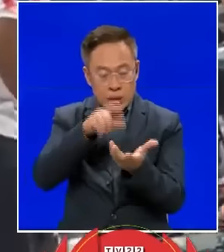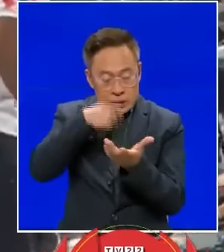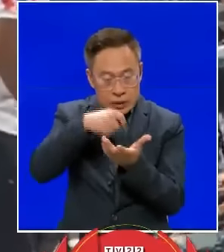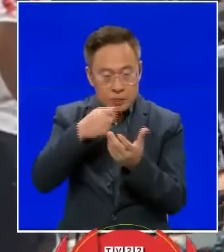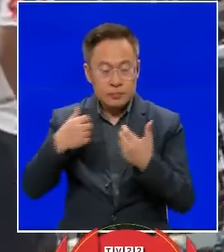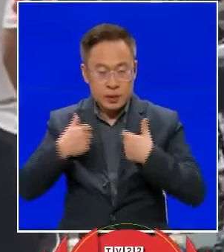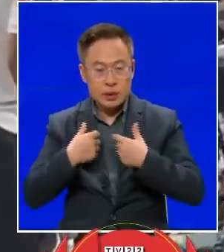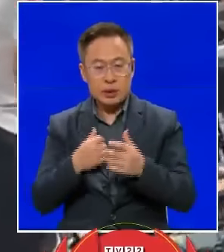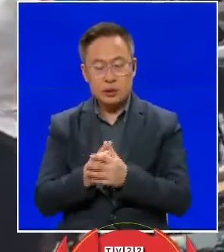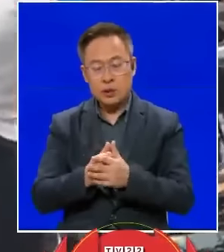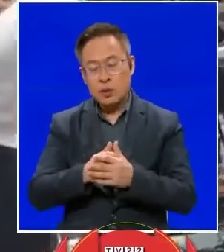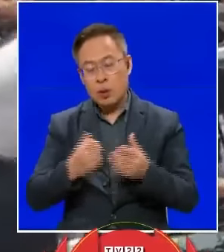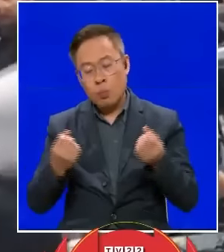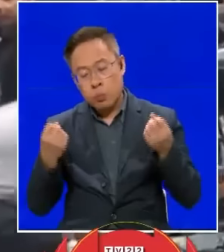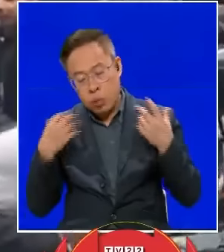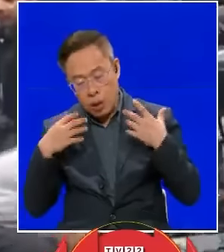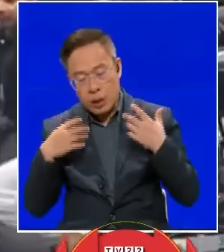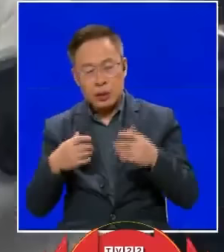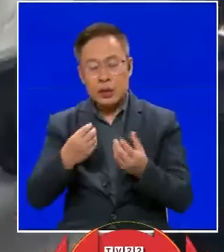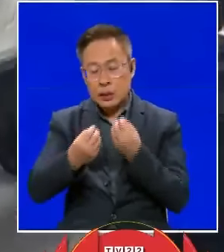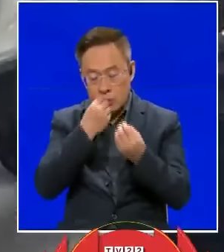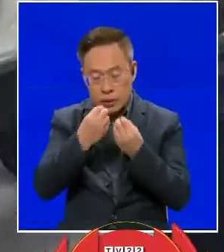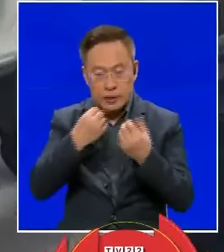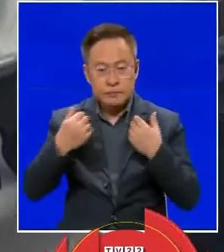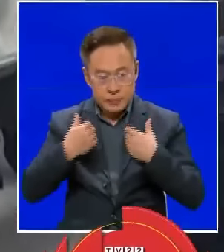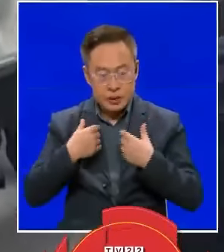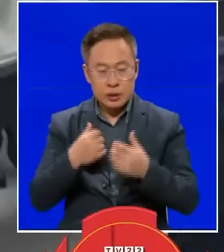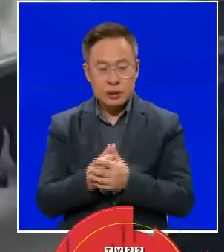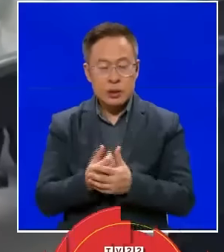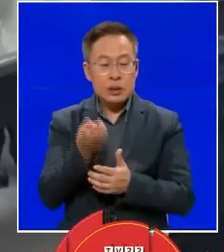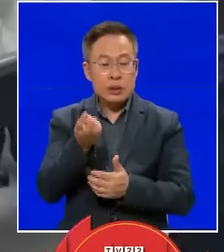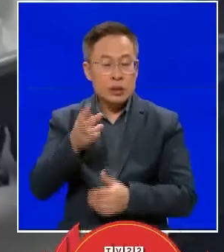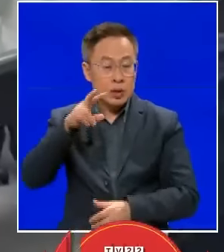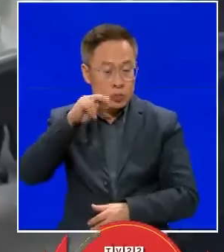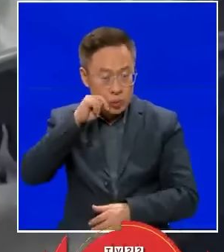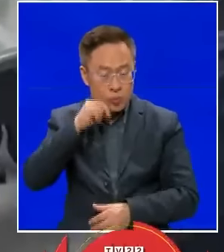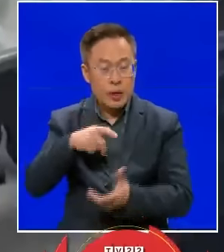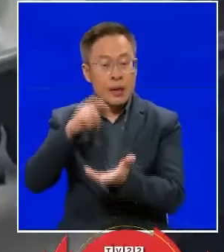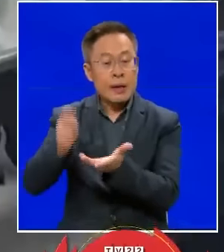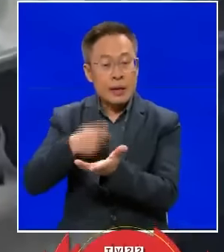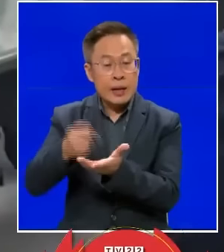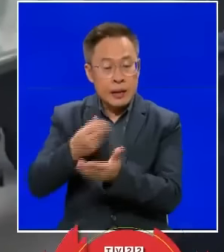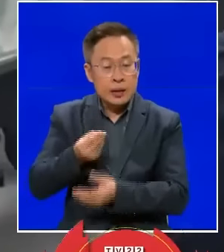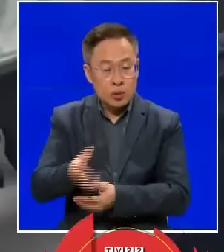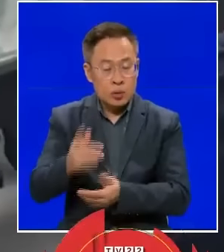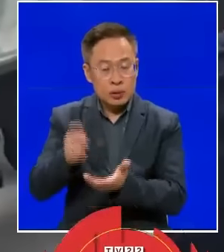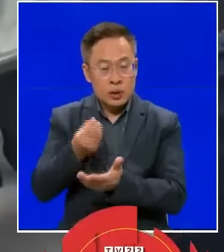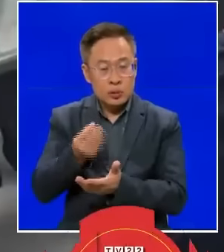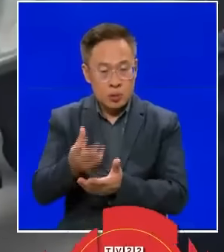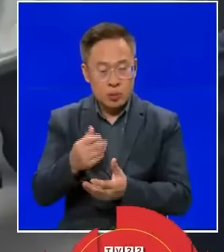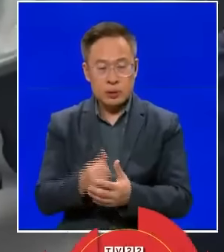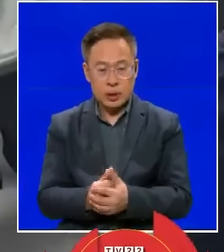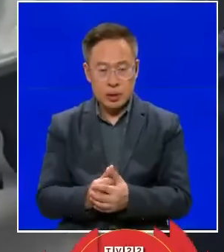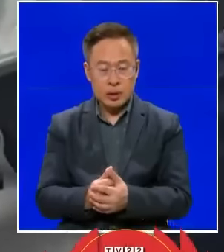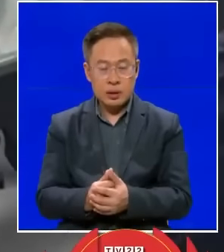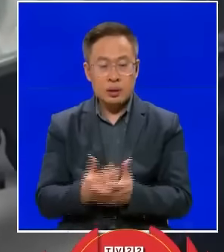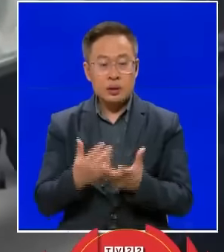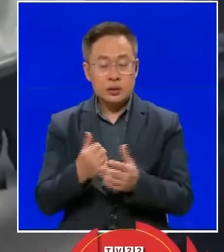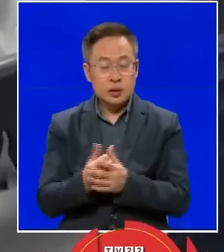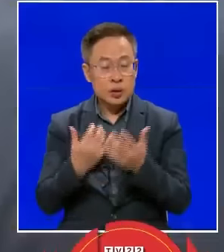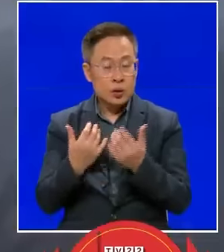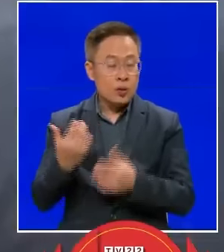เพลียทานอาหารได้ตามลำดับเท่าที่เห็นก็คือกินข้าวต้มได้ไข่เจียวซึ่งน้องๆค่อน้องเนี่ยนะคะค่อยๆ